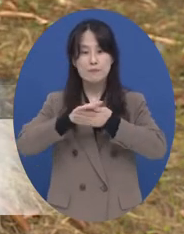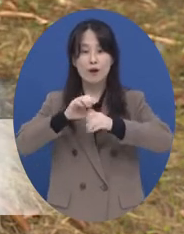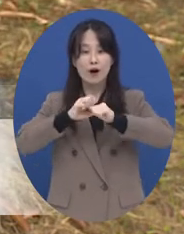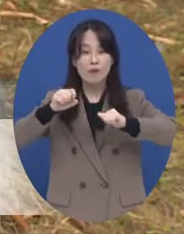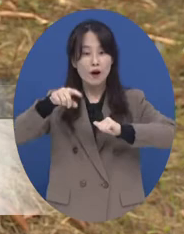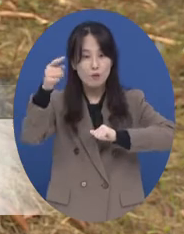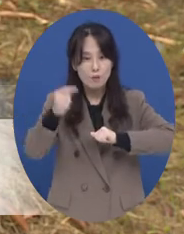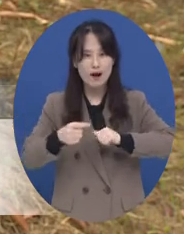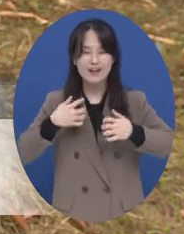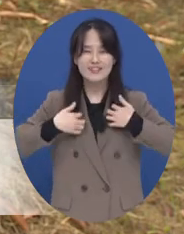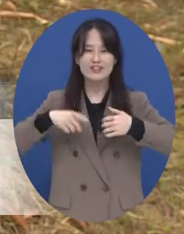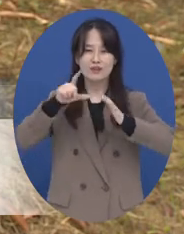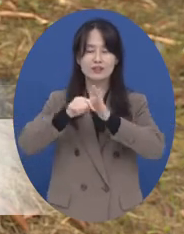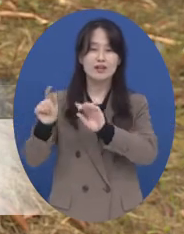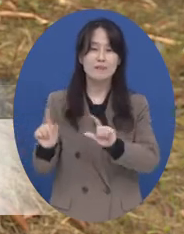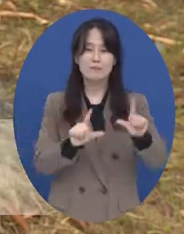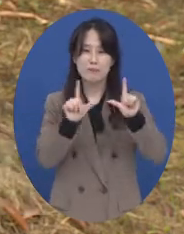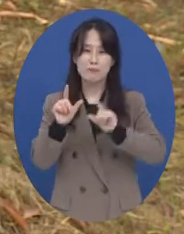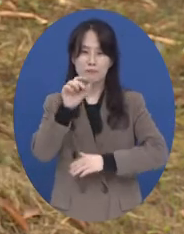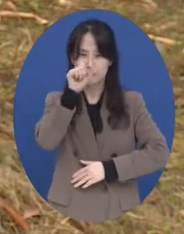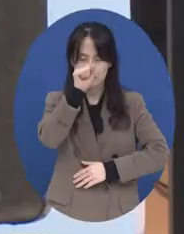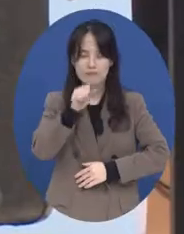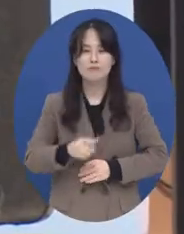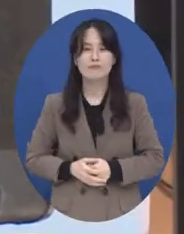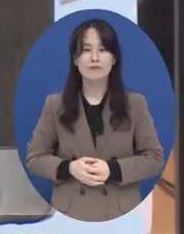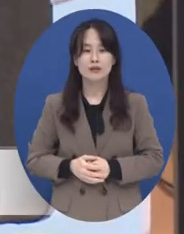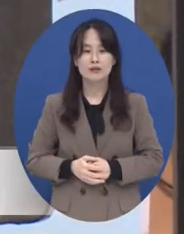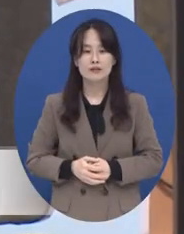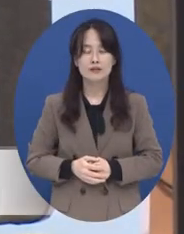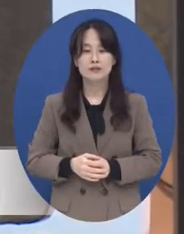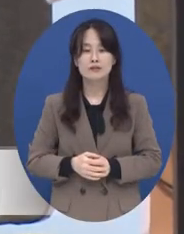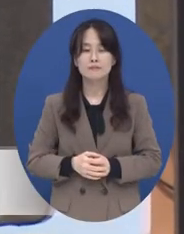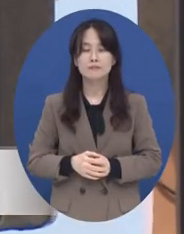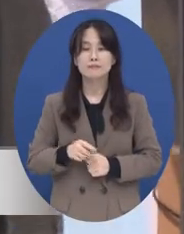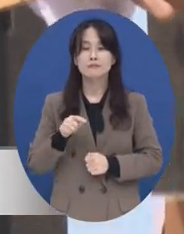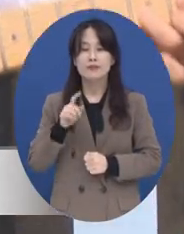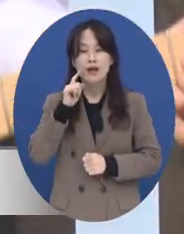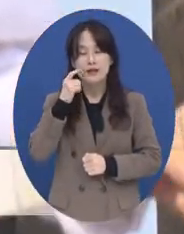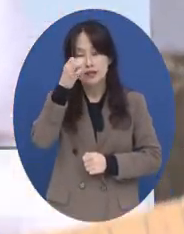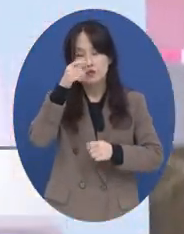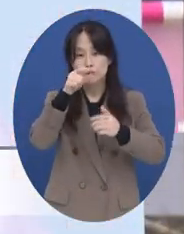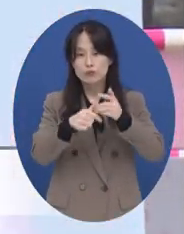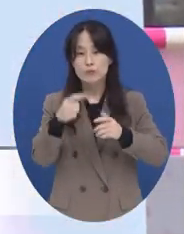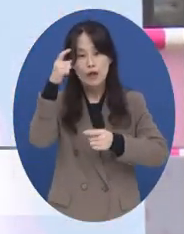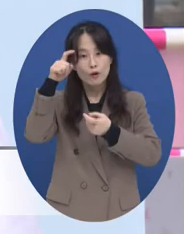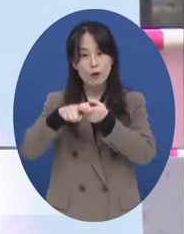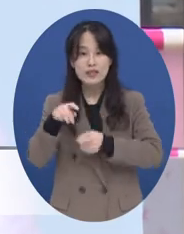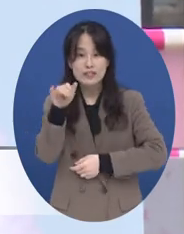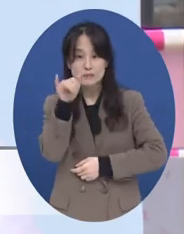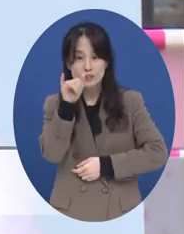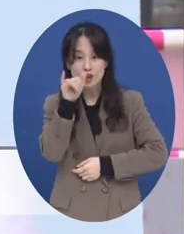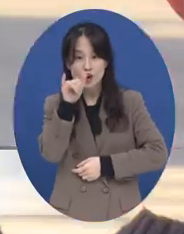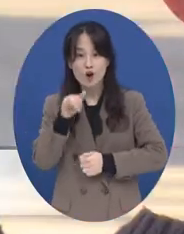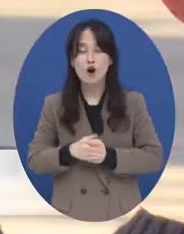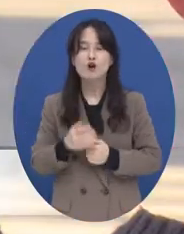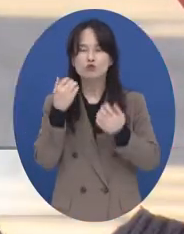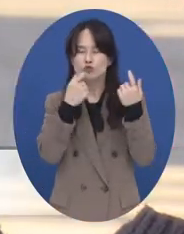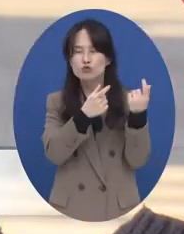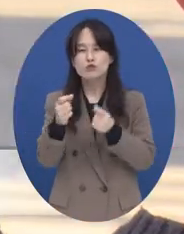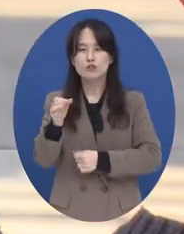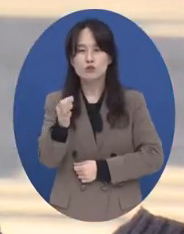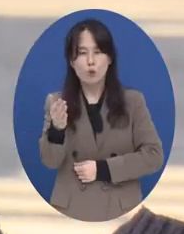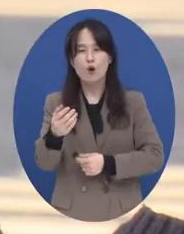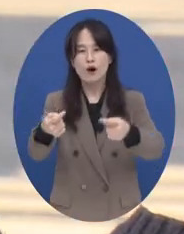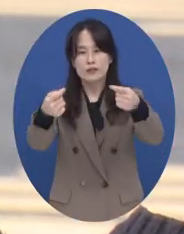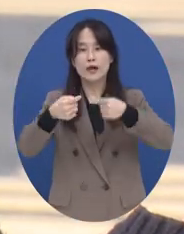에 오셔서 즐거운 시간 보내시면 좋겠습니다 경기 평화광장 문화예술 프로그램의 관심있는 분들이라면 누구나